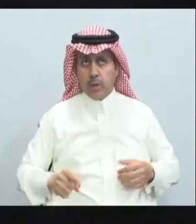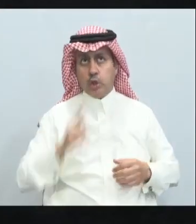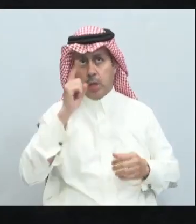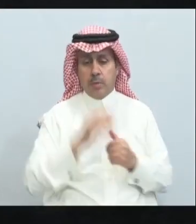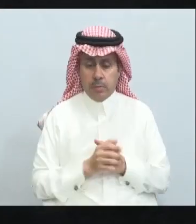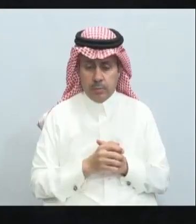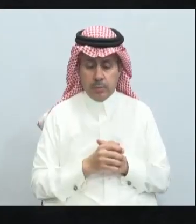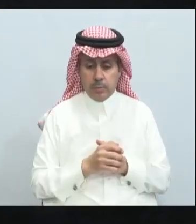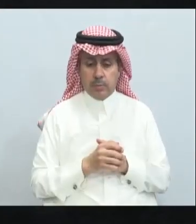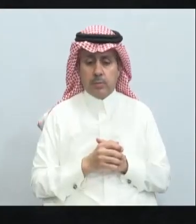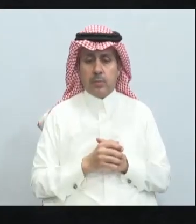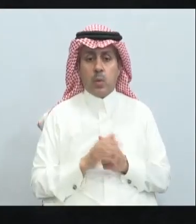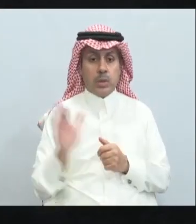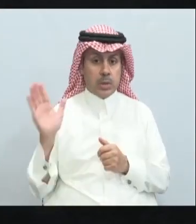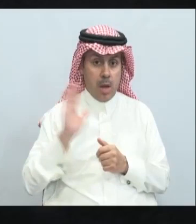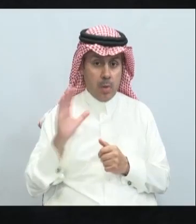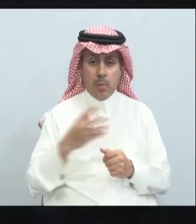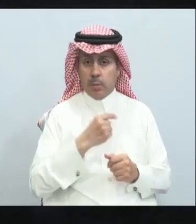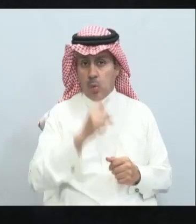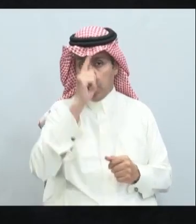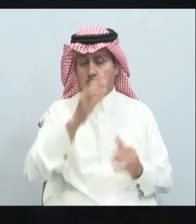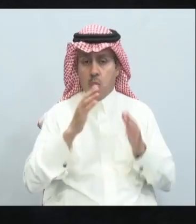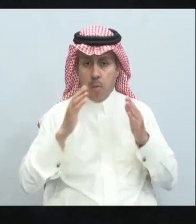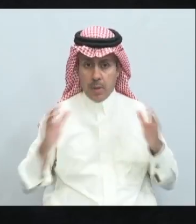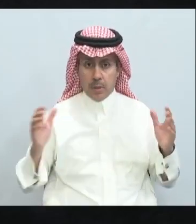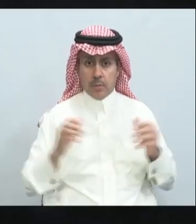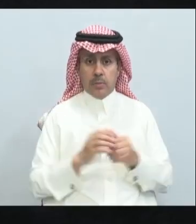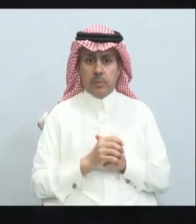وعافيه وفي خير وعلى خير والسلام عليكم ورحمه الله وبركاته